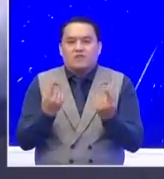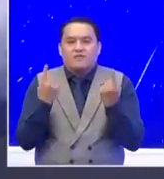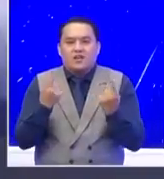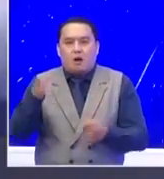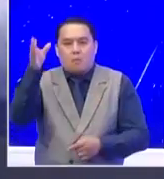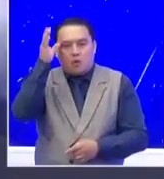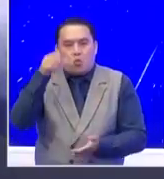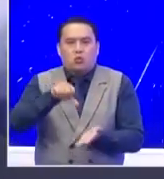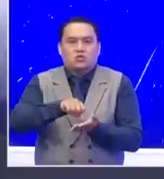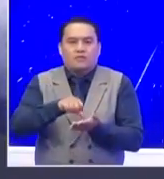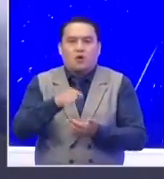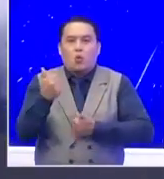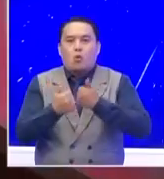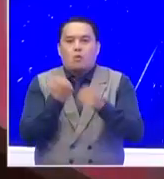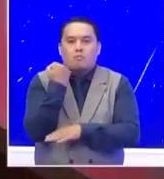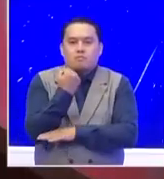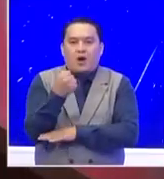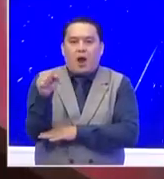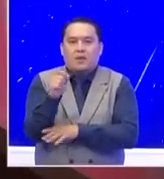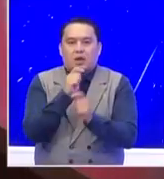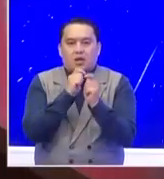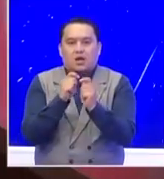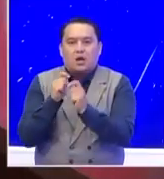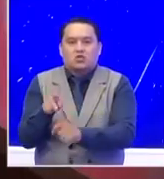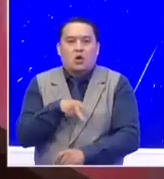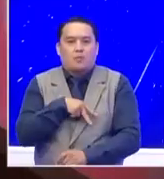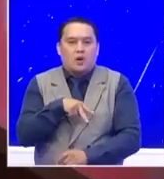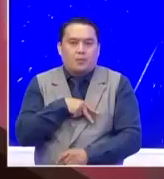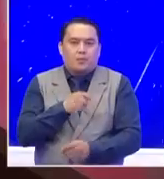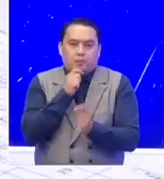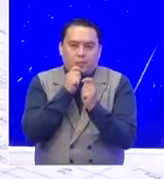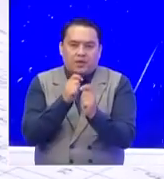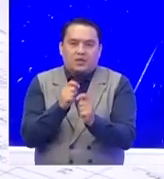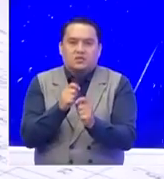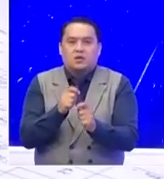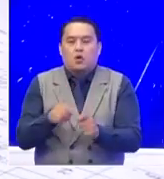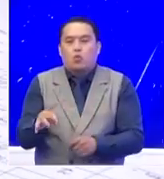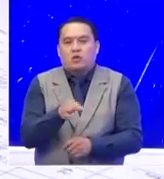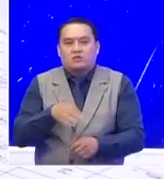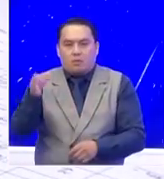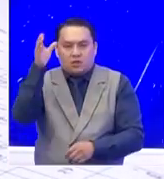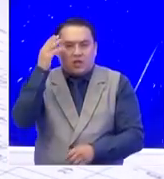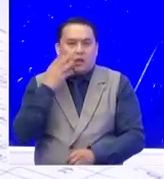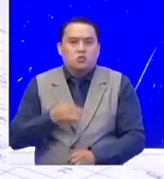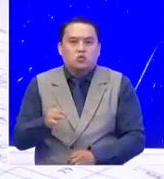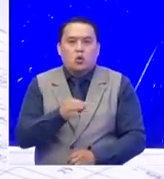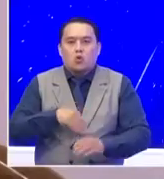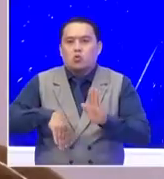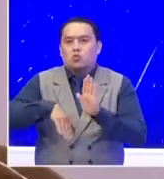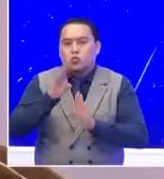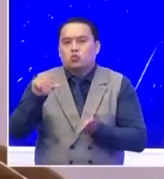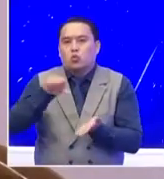поэта от участников конкурса. Победитель и призеры награждены ценными призами Управления образования Алматы. Алматинской